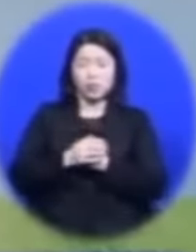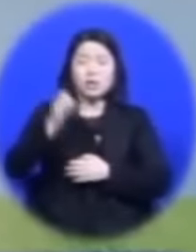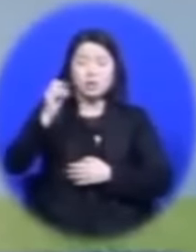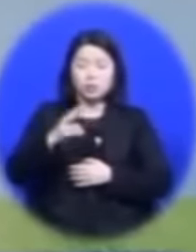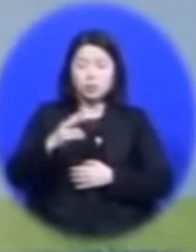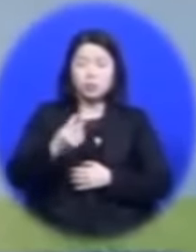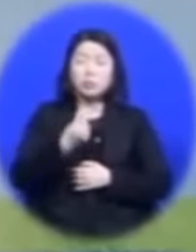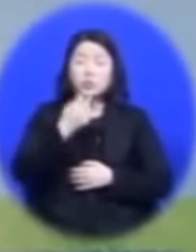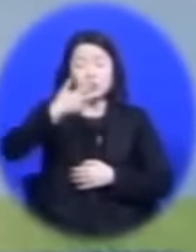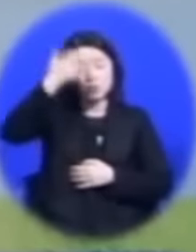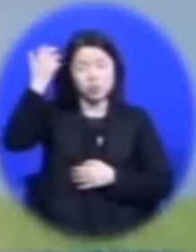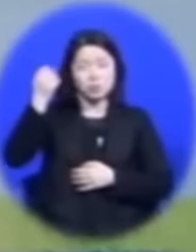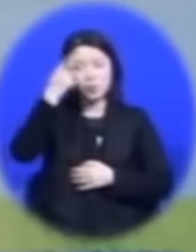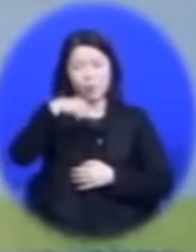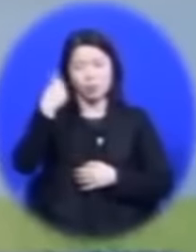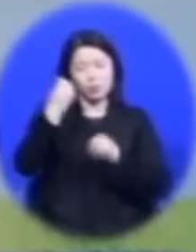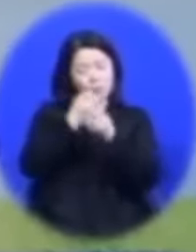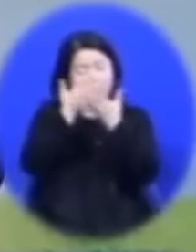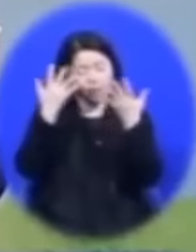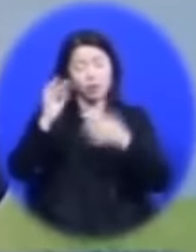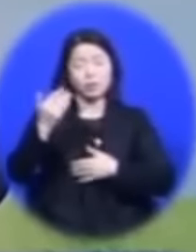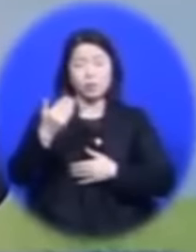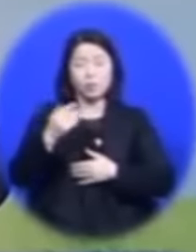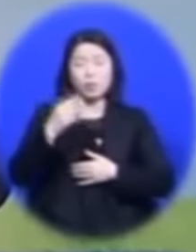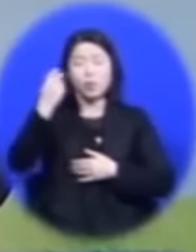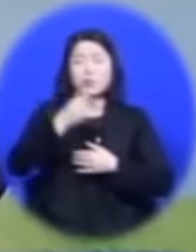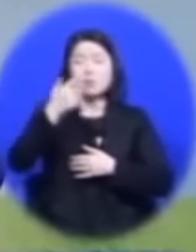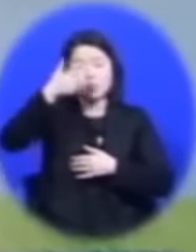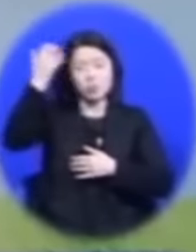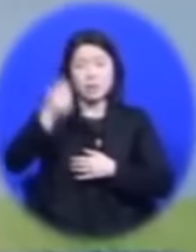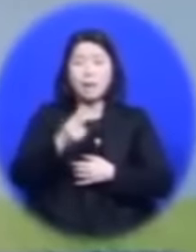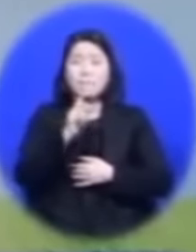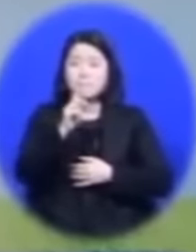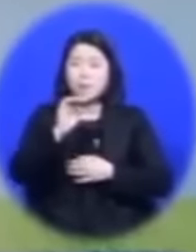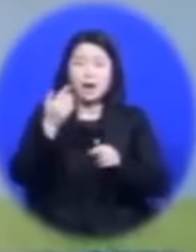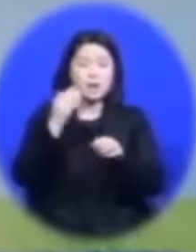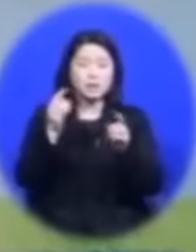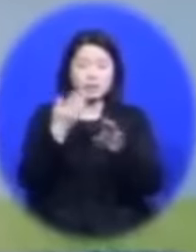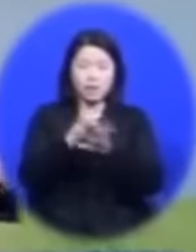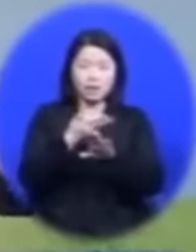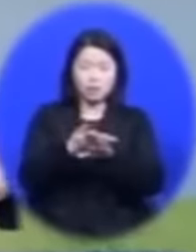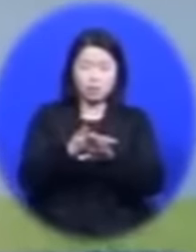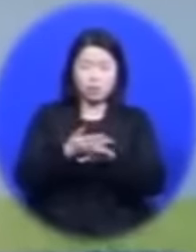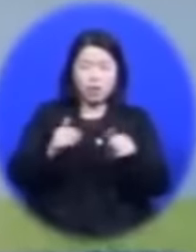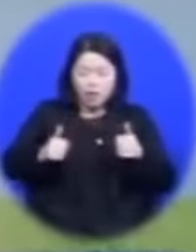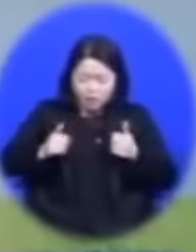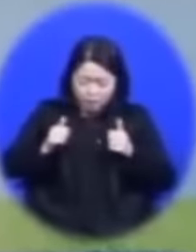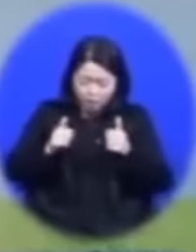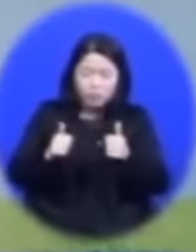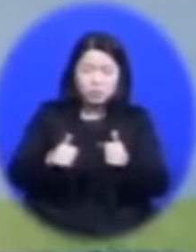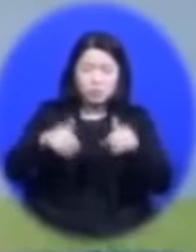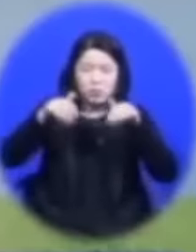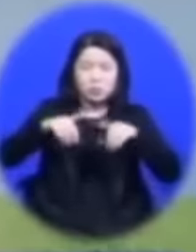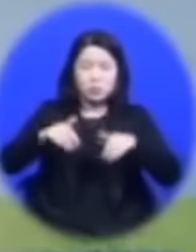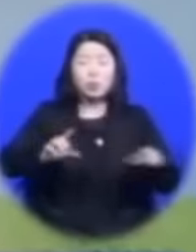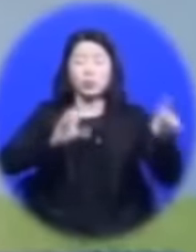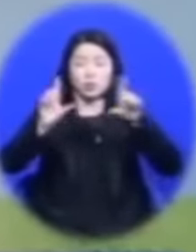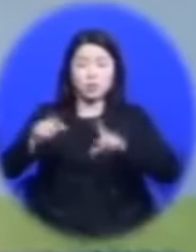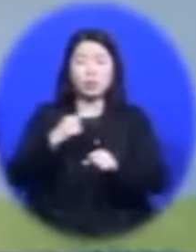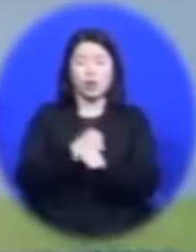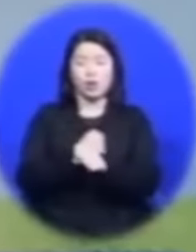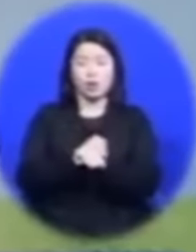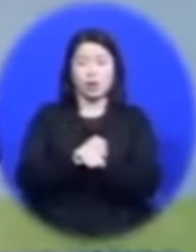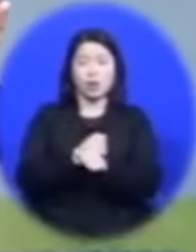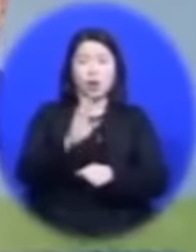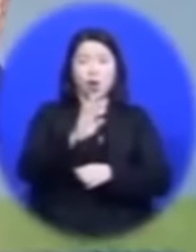그리고는 요셉의 얼굴이 펴지고 요셉의 말이 달라지고 요셉은 열심히 종으로 종살이를 합니다.